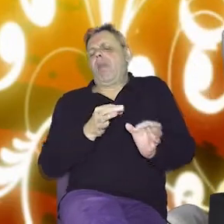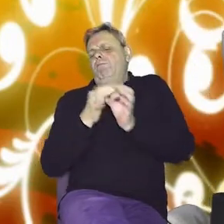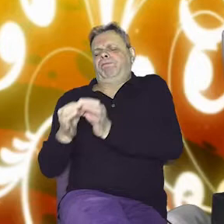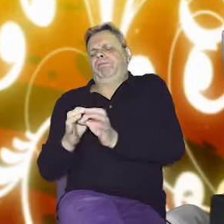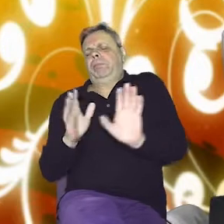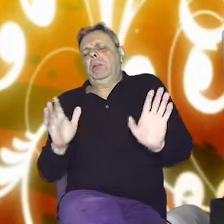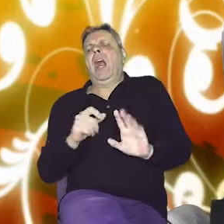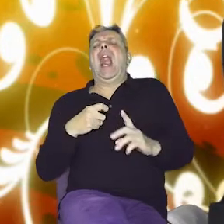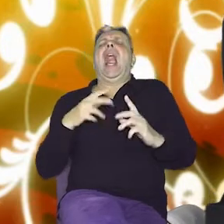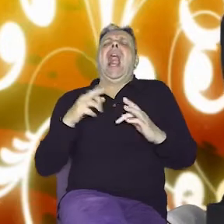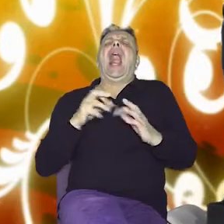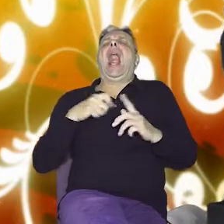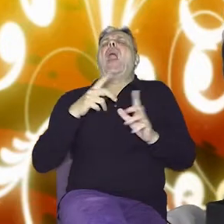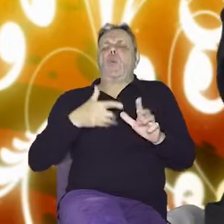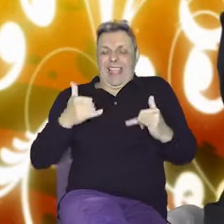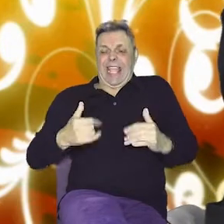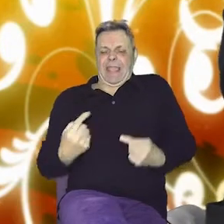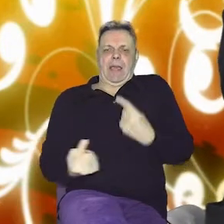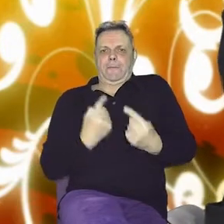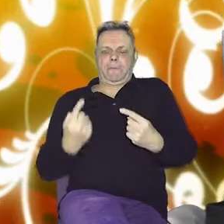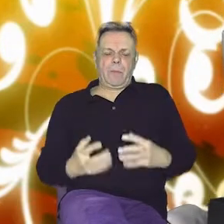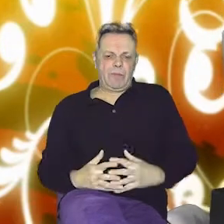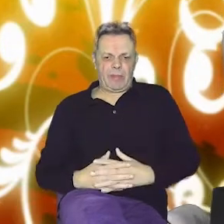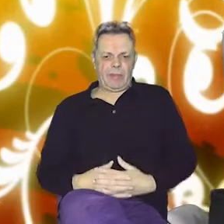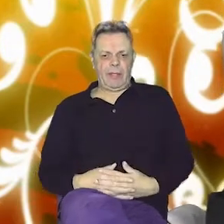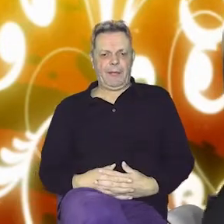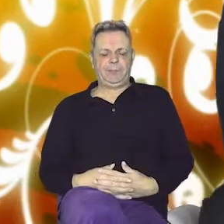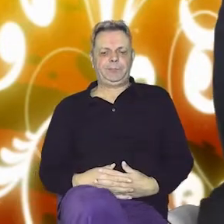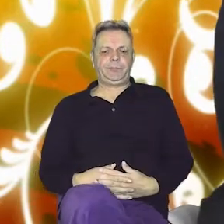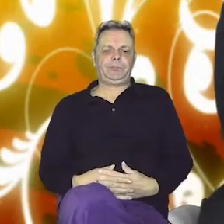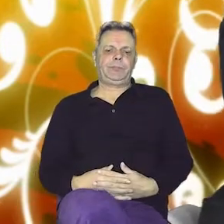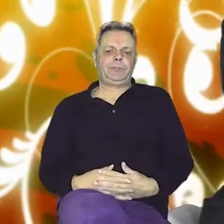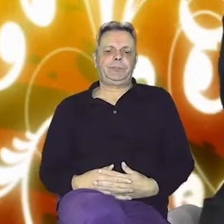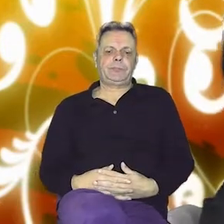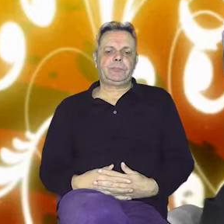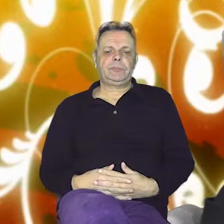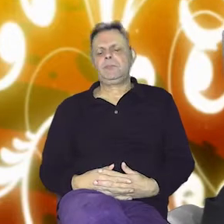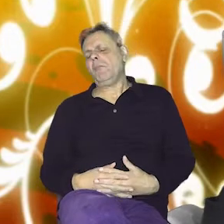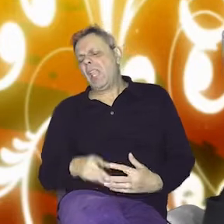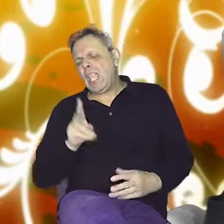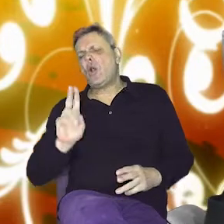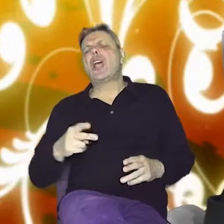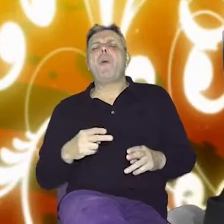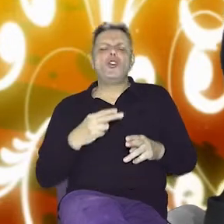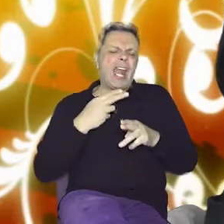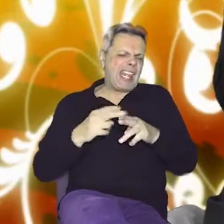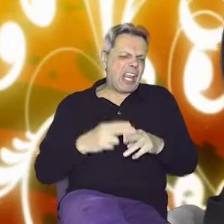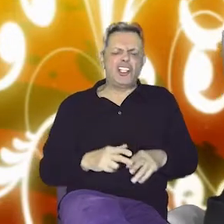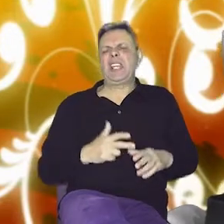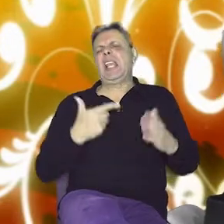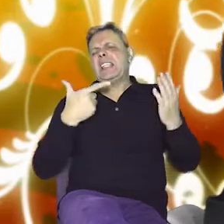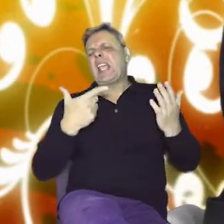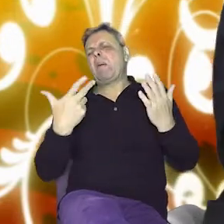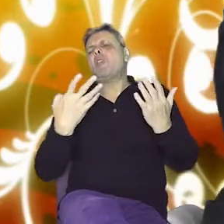ono, vap, dogodilo se sada. I to I će se, i kako to, to se, da, kako treba i to će se riješiti u nekih 7, 8, 9,